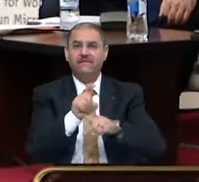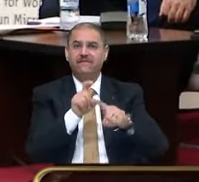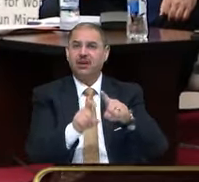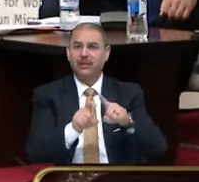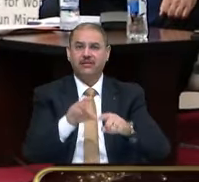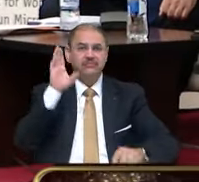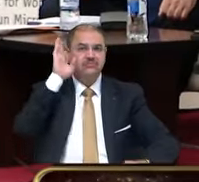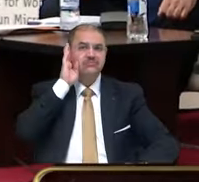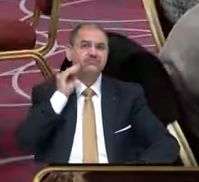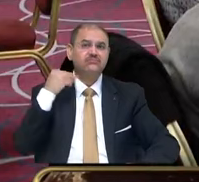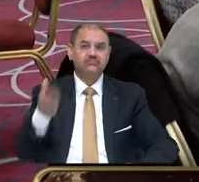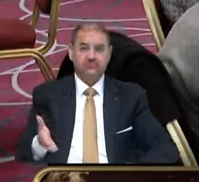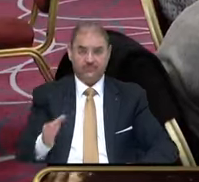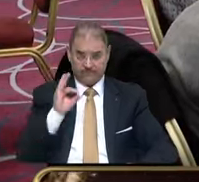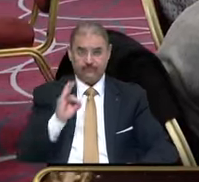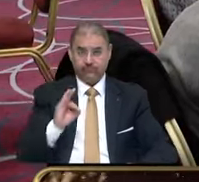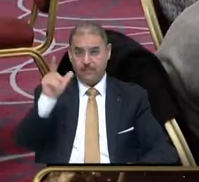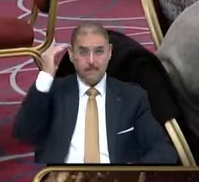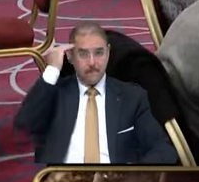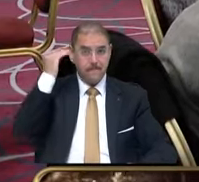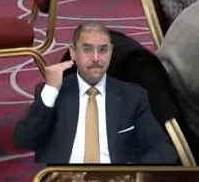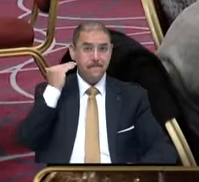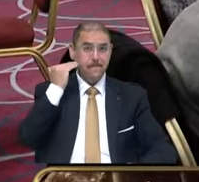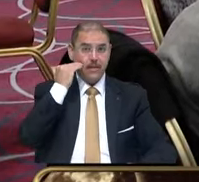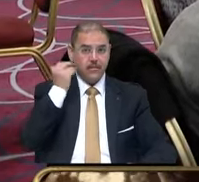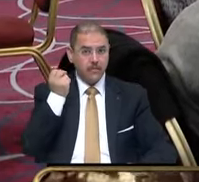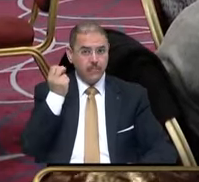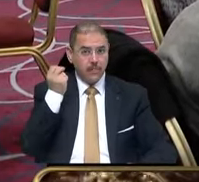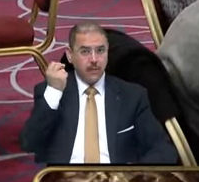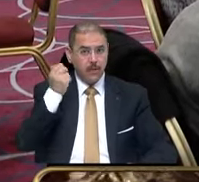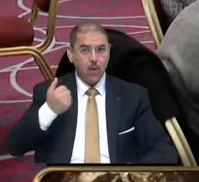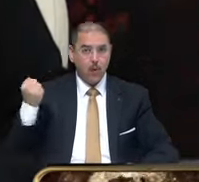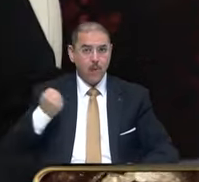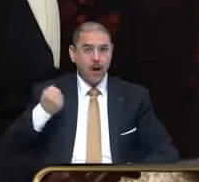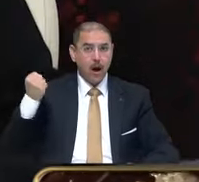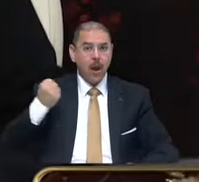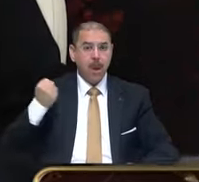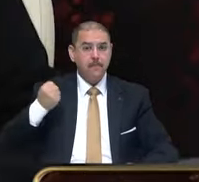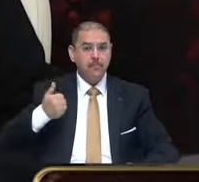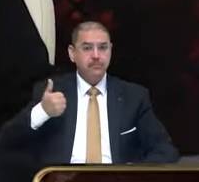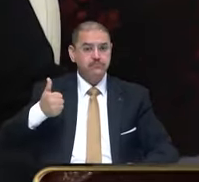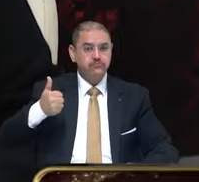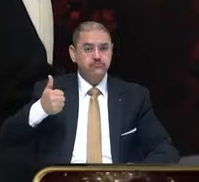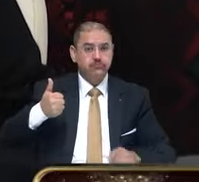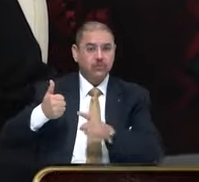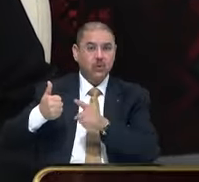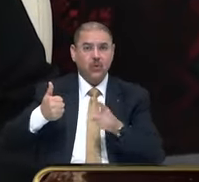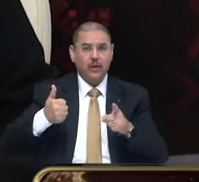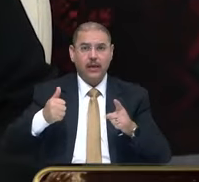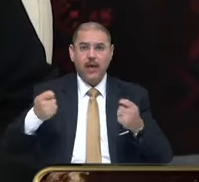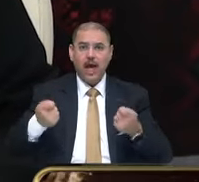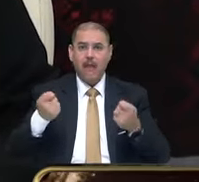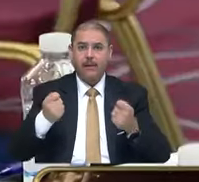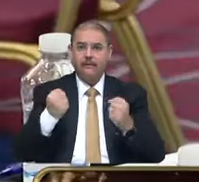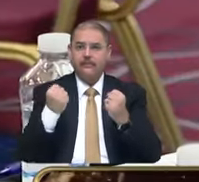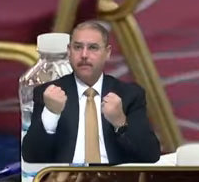14%، واصفة قدرات النساء في الأردن بخاصة الرياديات بأنها معطلة بسبب وجود العديد من